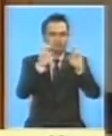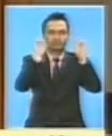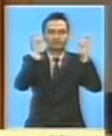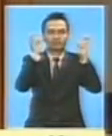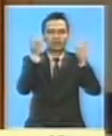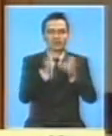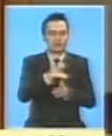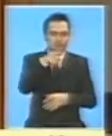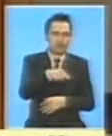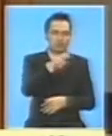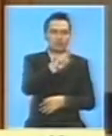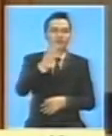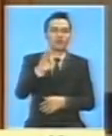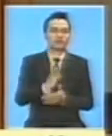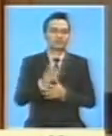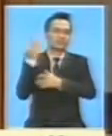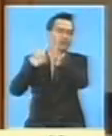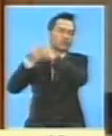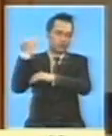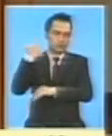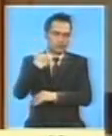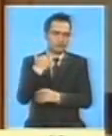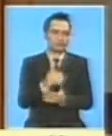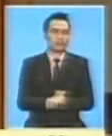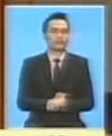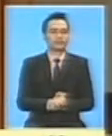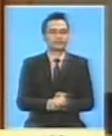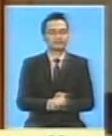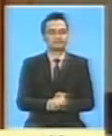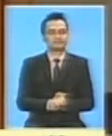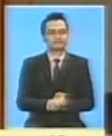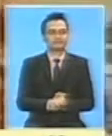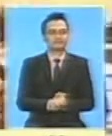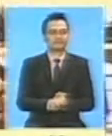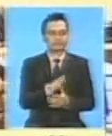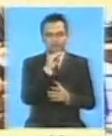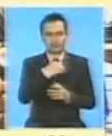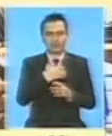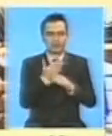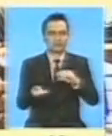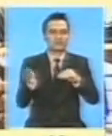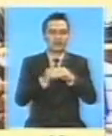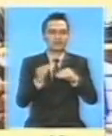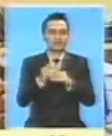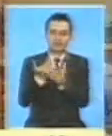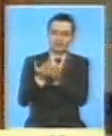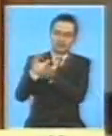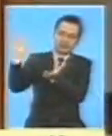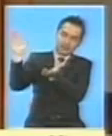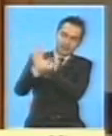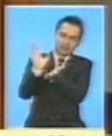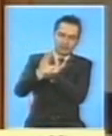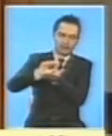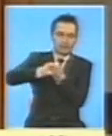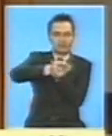รื่องพรบเรื่องอะไรออกมาสมัยผ่านๆมาก็เขาเรียกอะไรล่ะเพิ่มเอาไปเป็นทุนน่ะสินทรัพย์เป็นทุนน่ะ